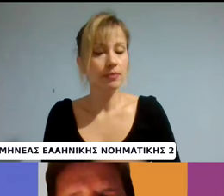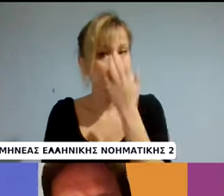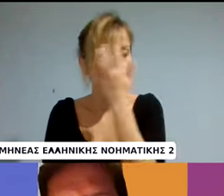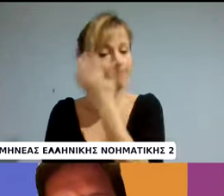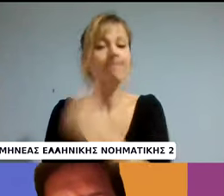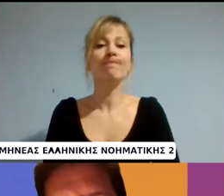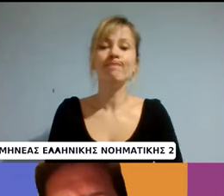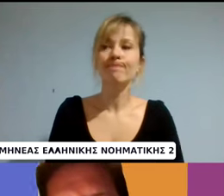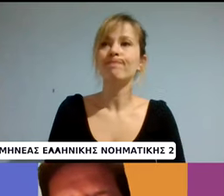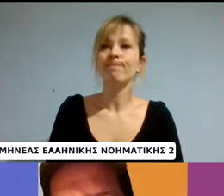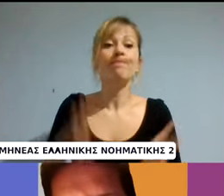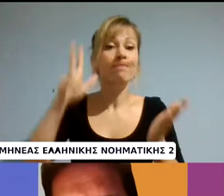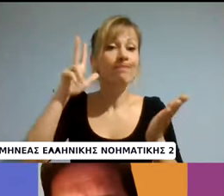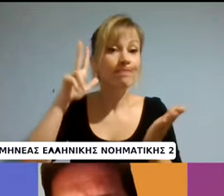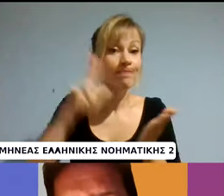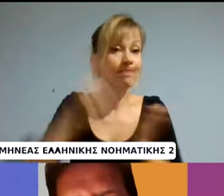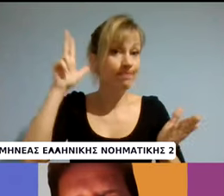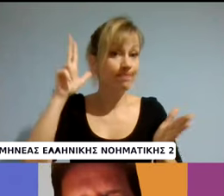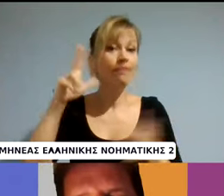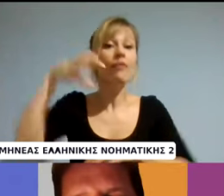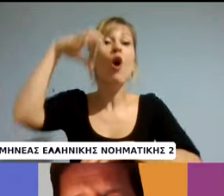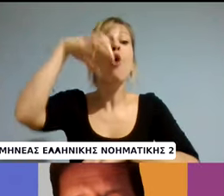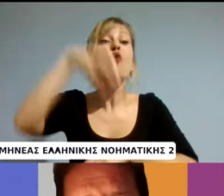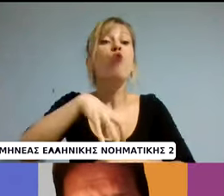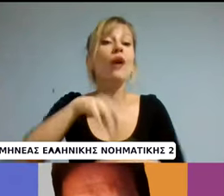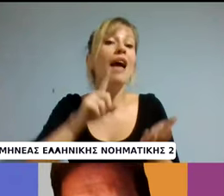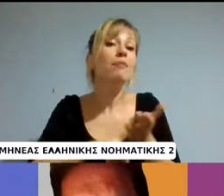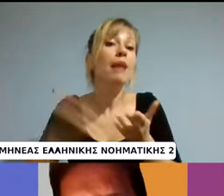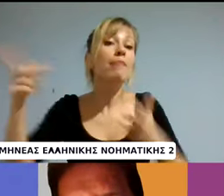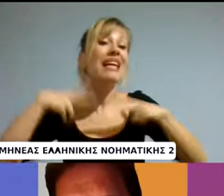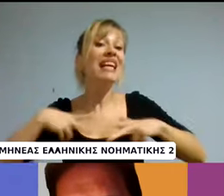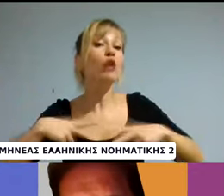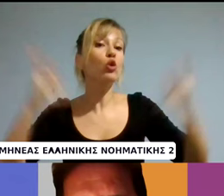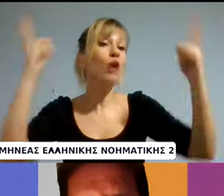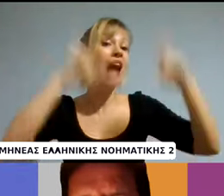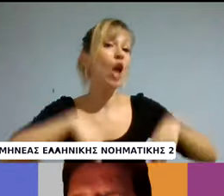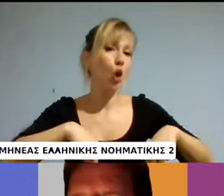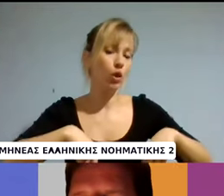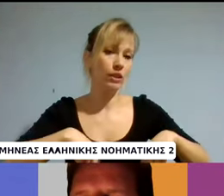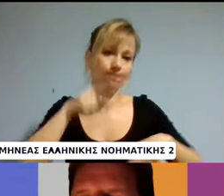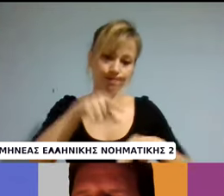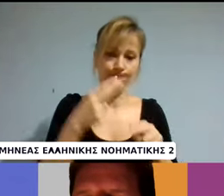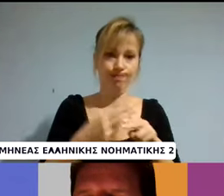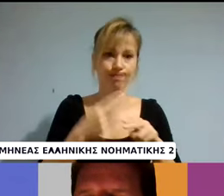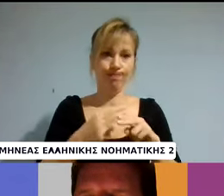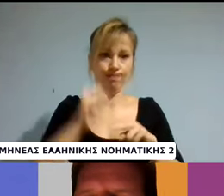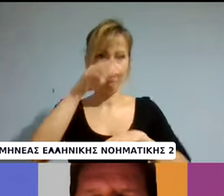Το θέμα του επίσημου σημαίνει ότι πρέπει να είσαι επίσημος φορέας αναγνωρισμένος από την πολιτεία. Ξεκινάμε από αυτό. Δηλαδή, μια μορφή